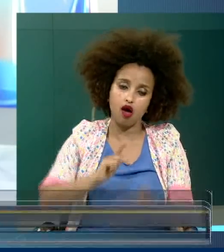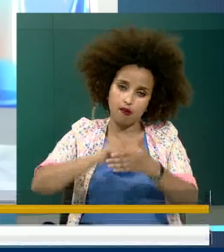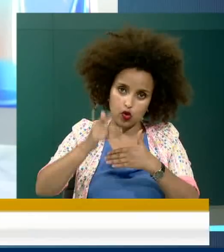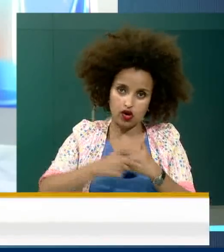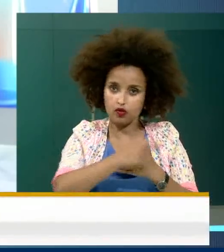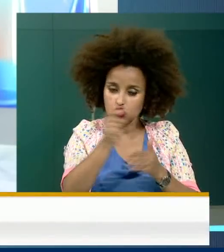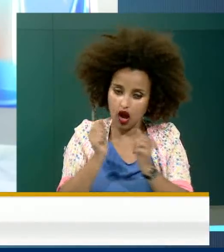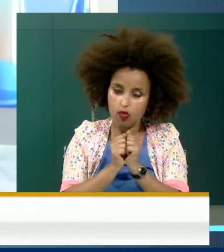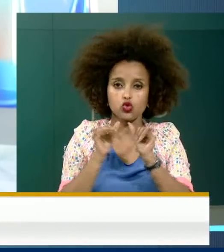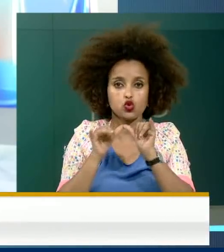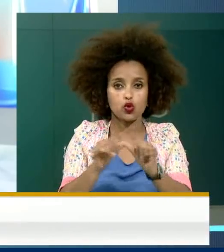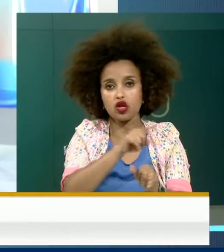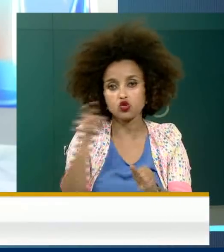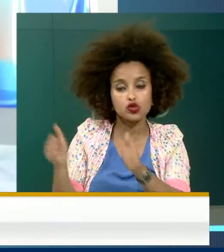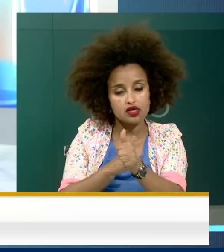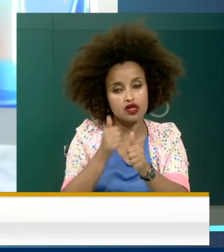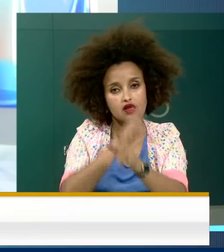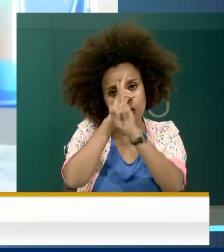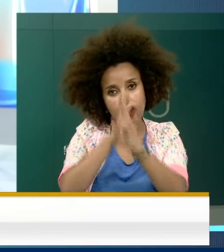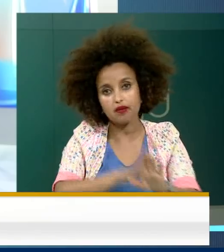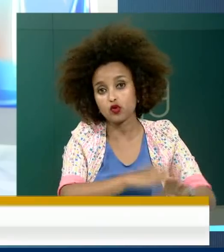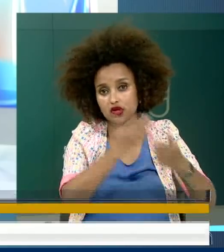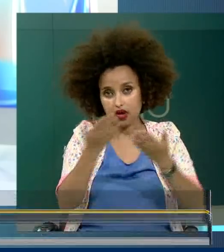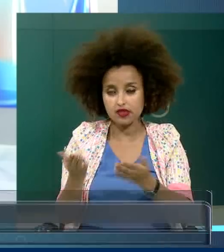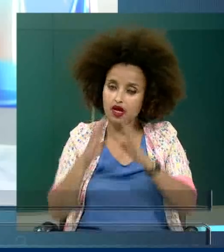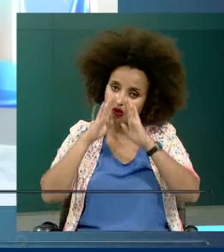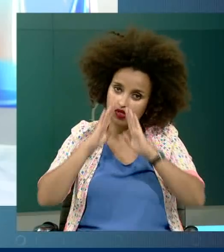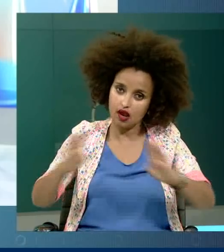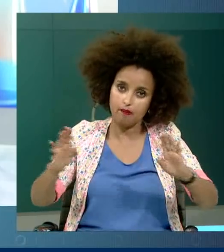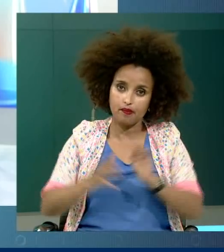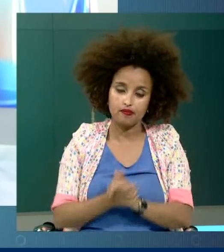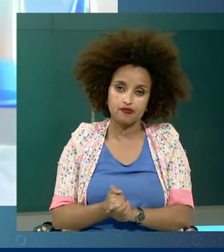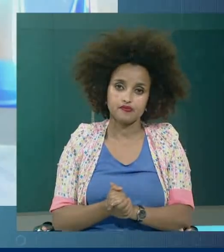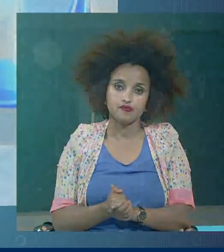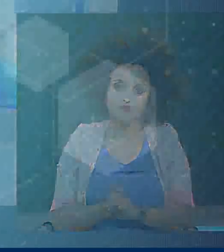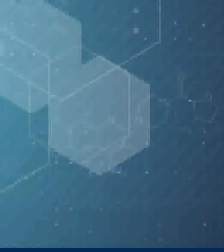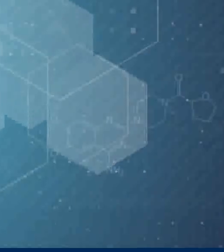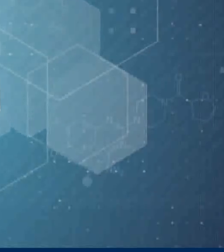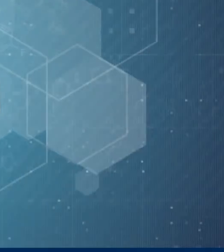ከተመልካቾች ጋር ቆይታ ያደርጋሉ። እነሱ እንድትከታተሉ በአክብሮት ጋብዛለሁ። ሰላም ነው።